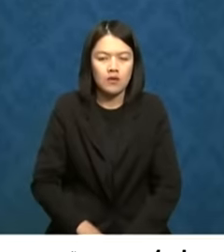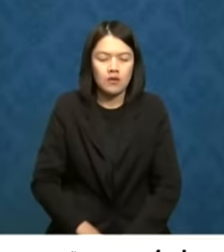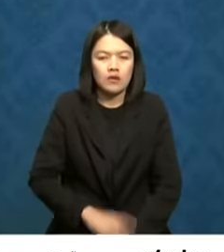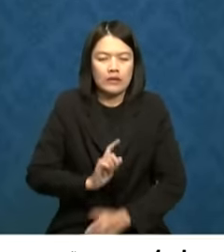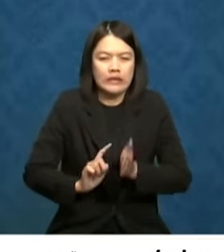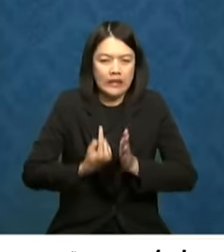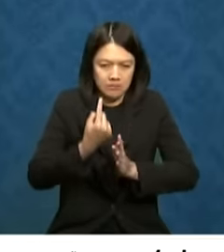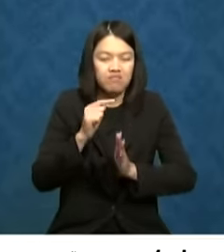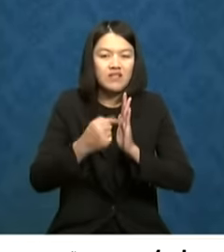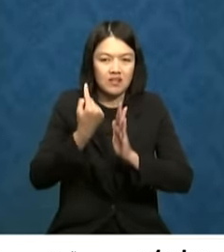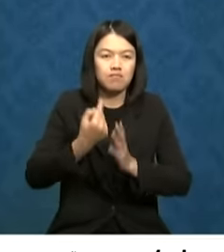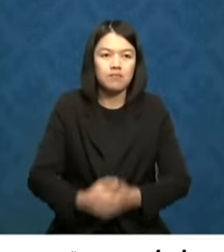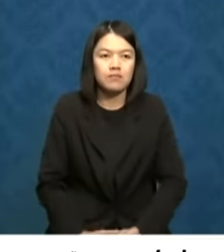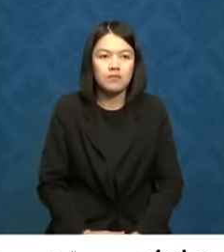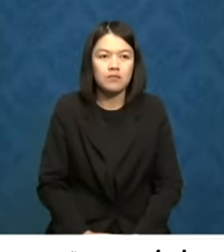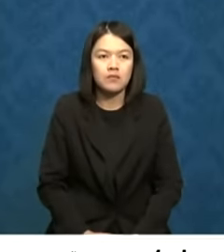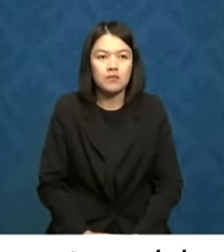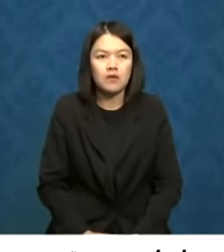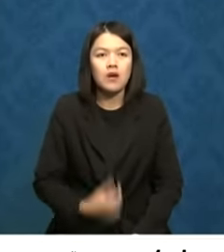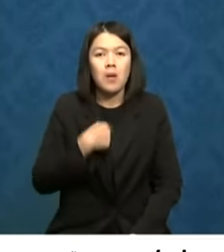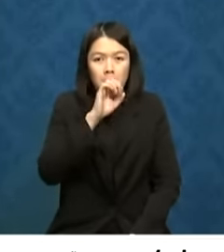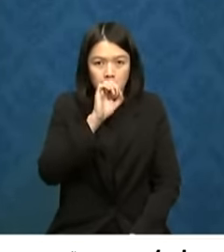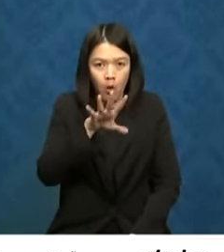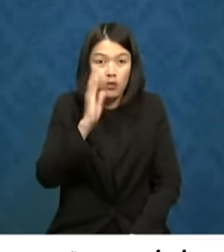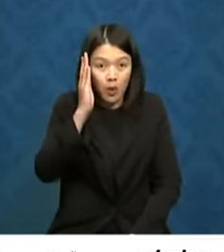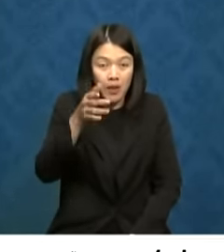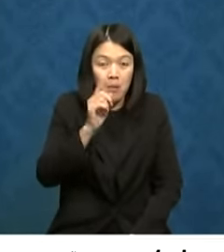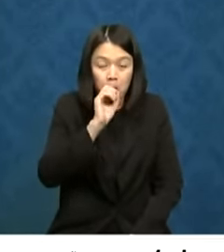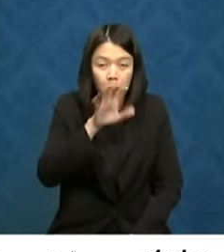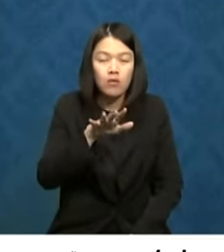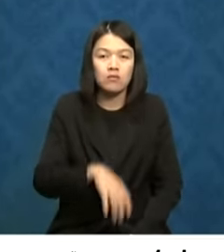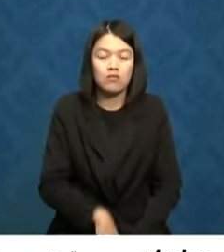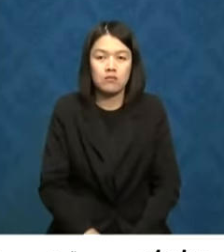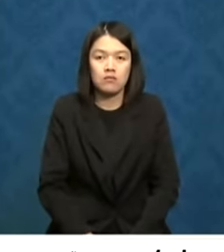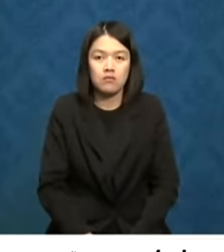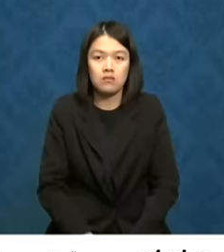เริ่มต้นสิ่งที่ผมอยากจะบอกต่อไปก็คือ